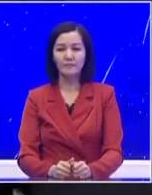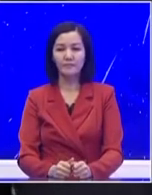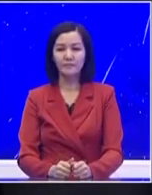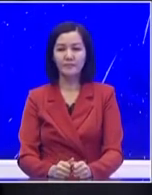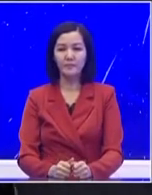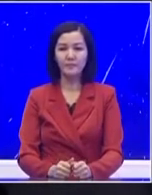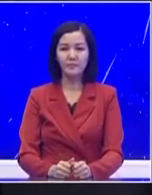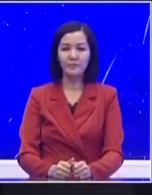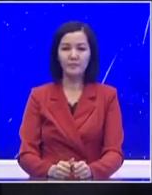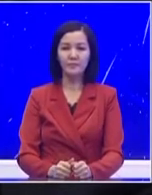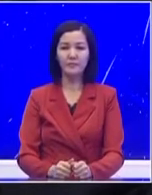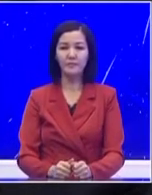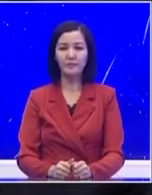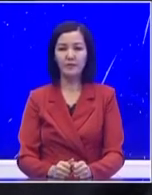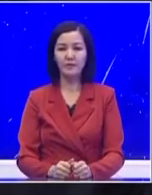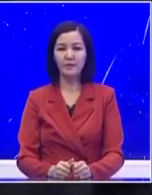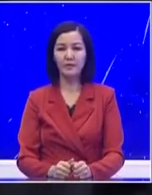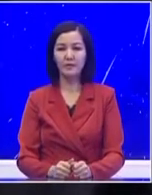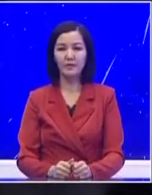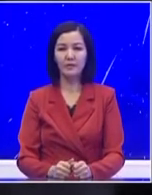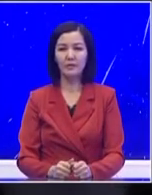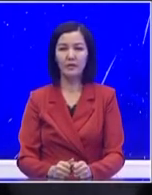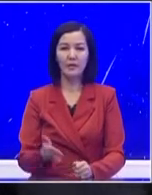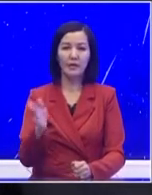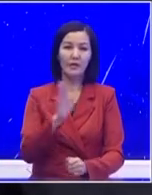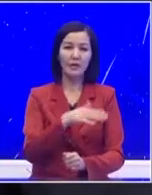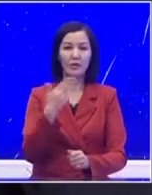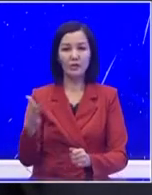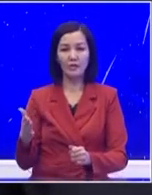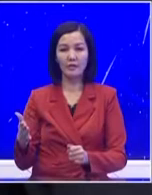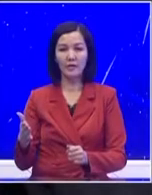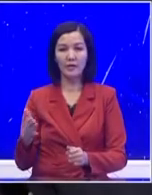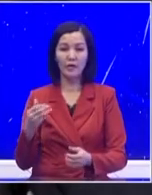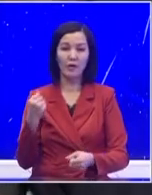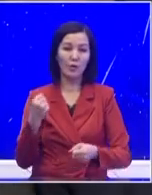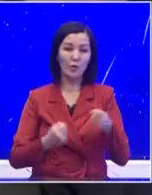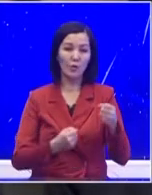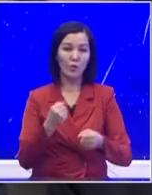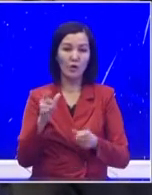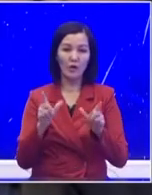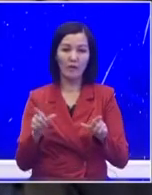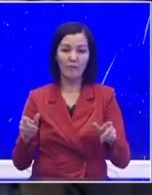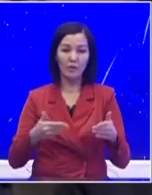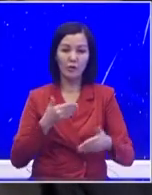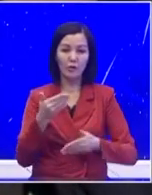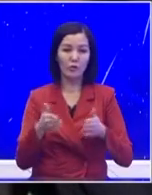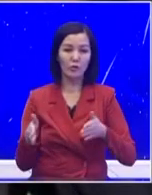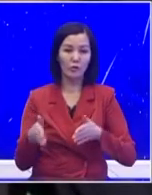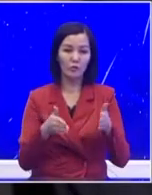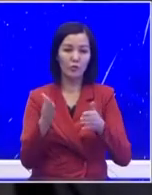13,6 метров по проекту. Нет, двухстороннее движение. Вот здесь еще это пешеходная зона есть? Есть.